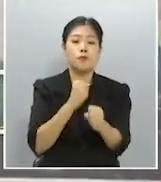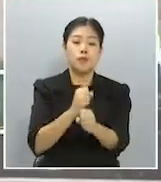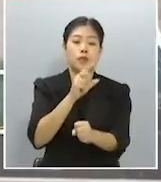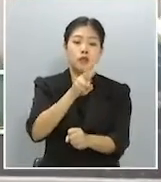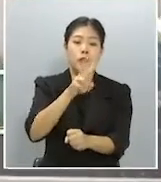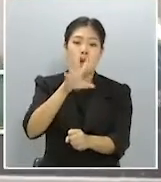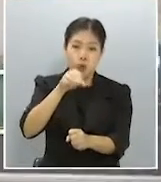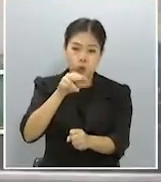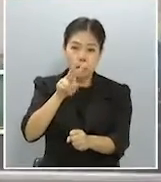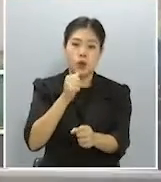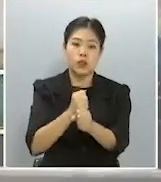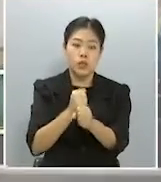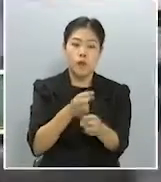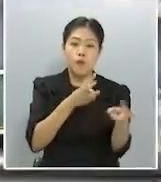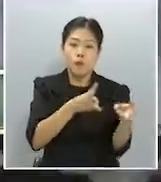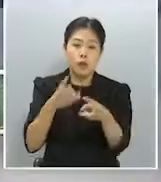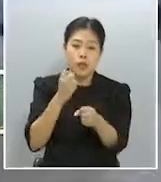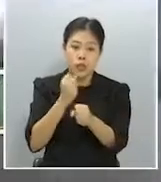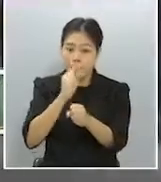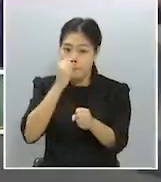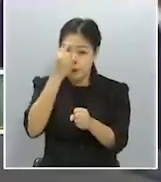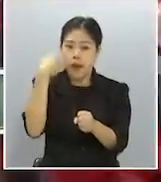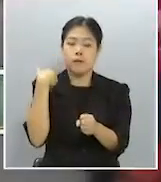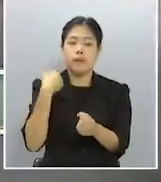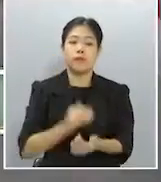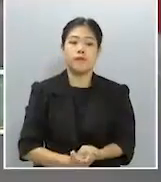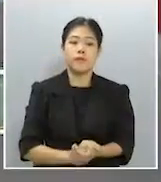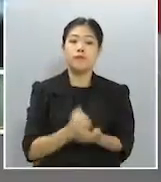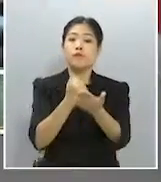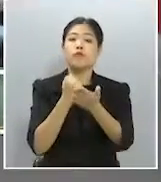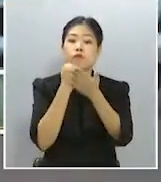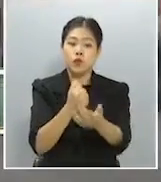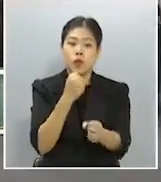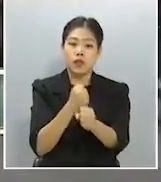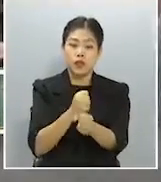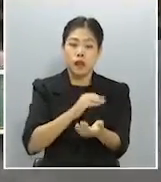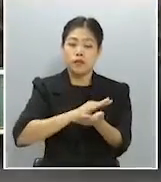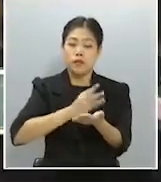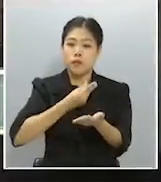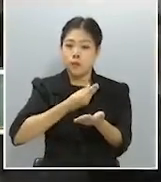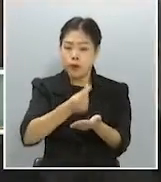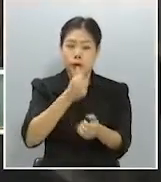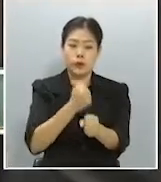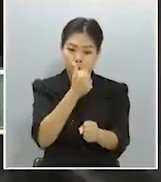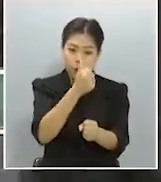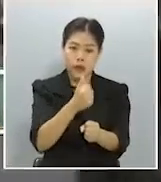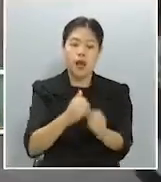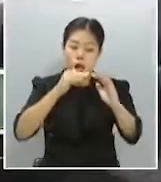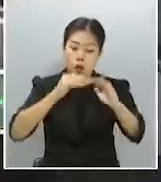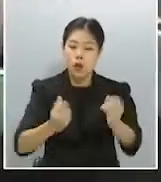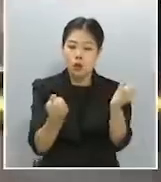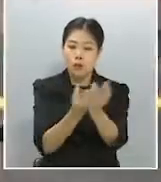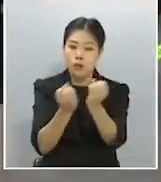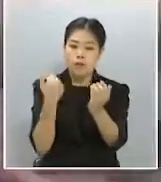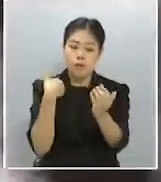2562เพราะได้นำเทคนิคการก่อสร้างรูปแบบใหม่มาใช้เพื่อเร่งรัดการก่อสร้างให้เป็นไปอย่างรวดเร็วและมีประสิทธิภาพลดผลกระทบด้านการจรา